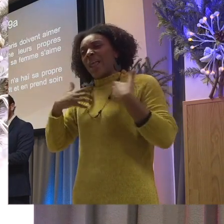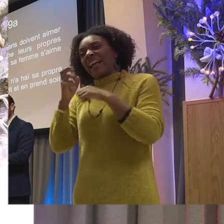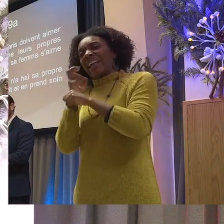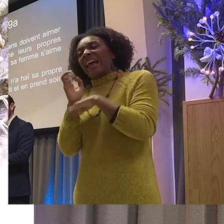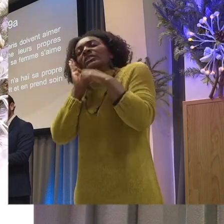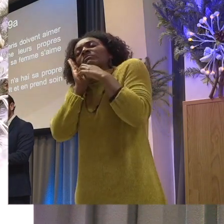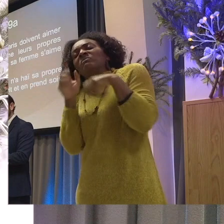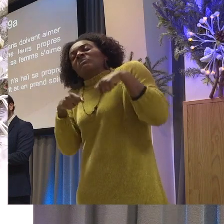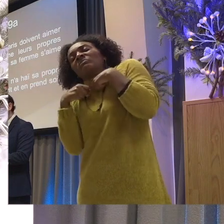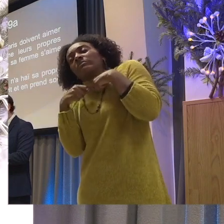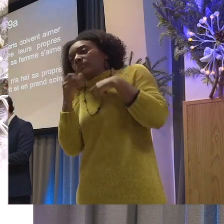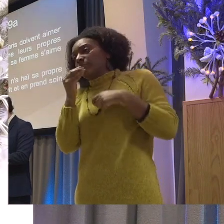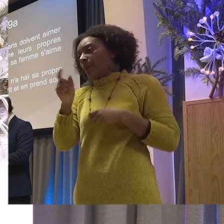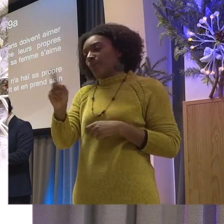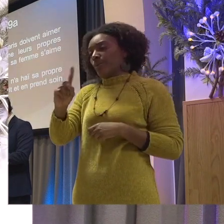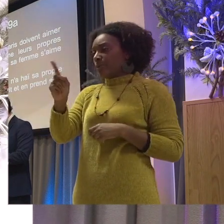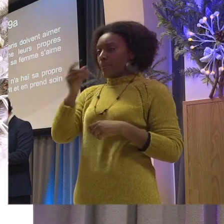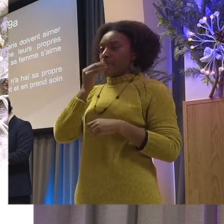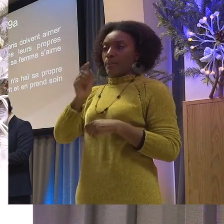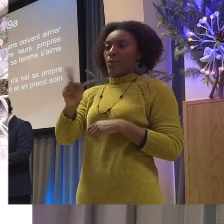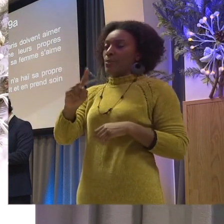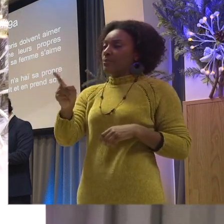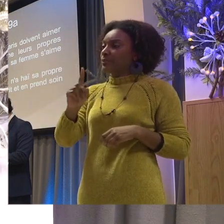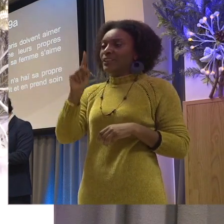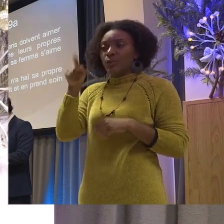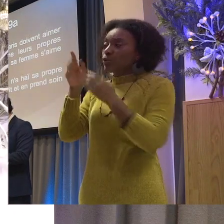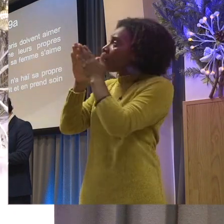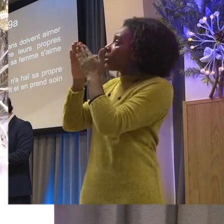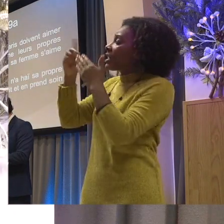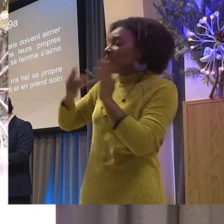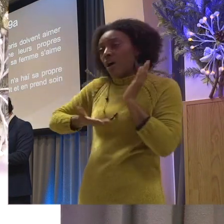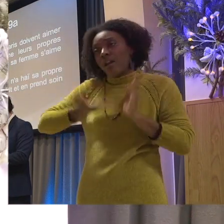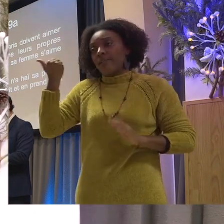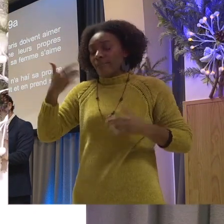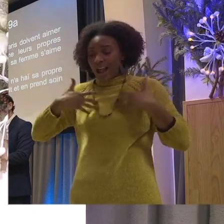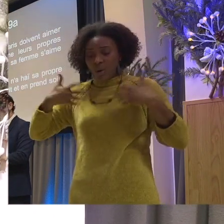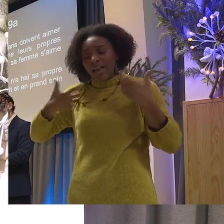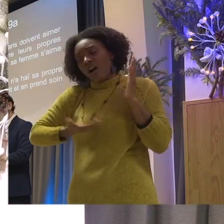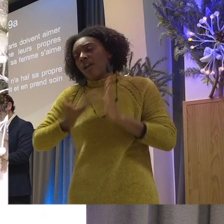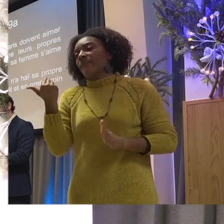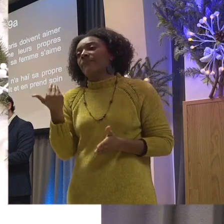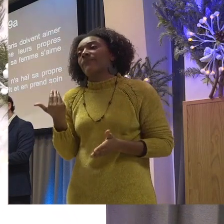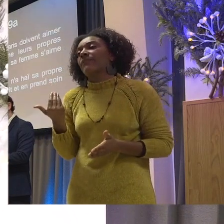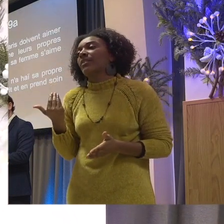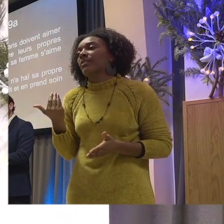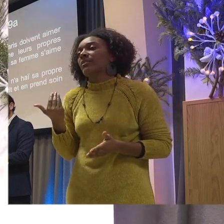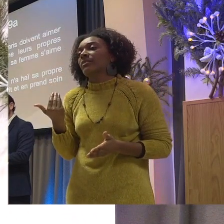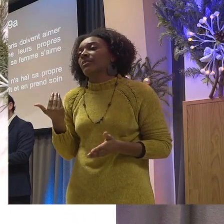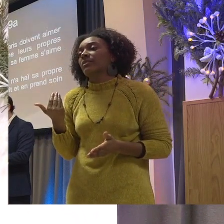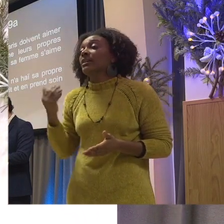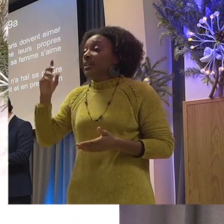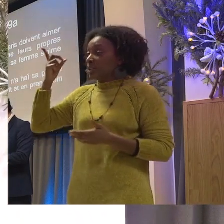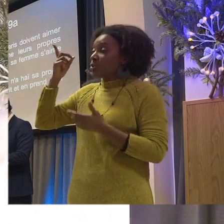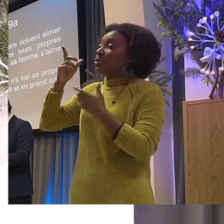dangereux. Demande à Dieu d'enlever la colère qui monte en toi. Et Dieu te gardera de